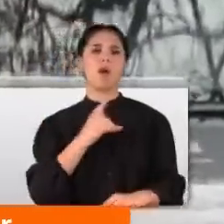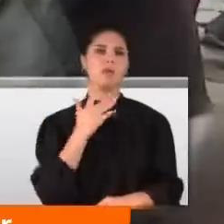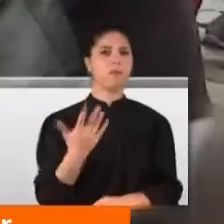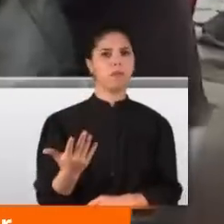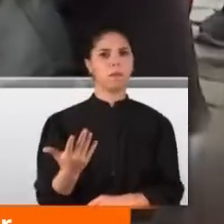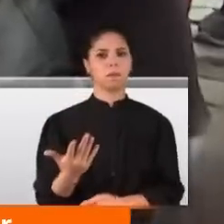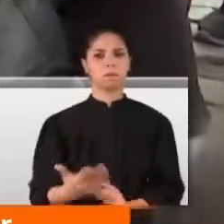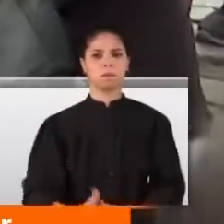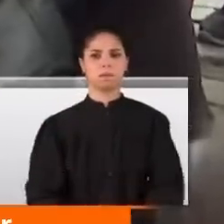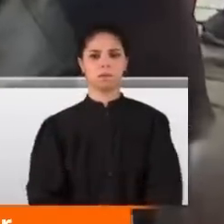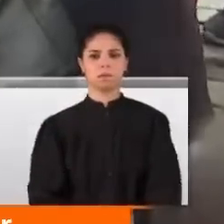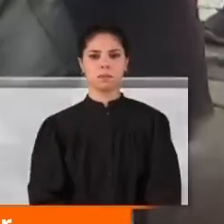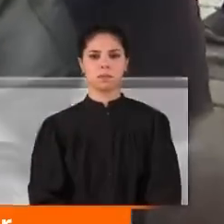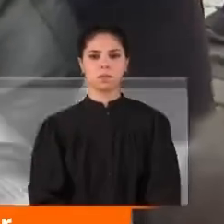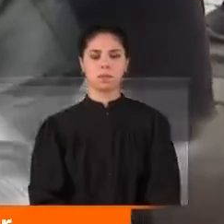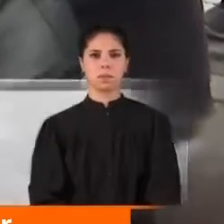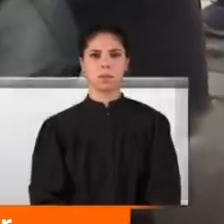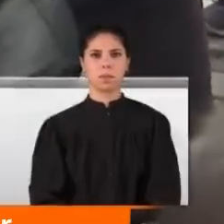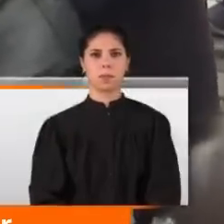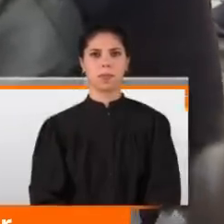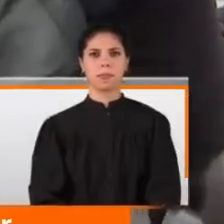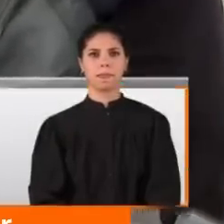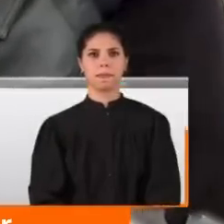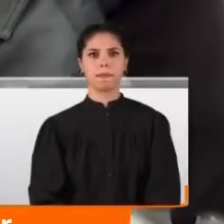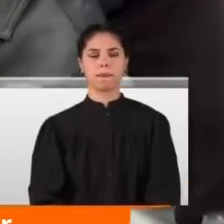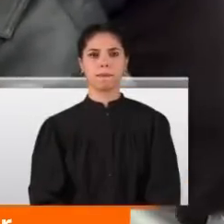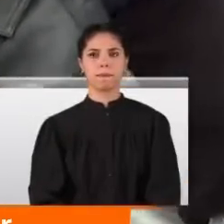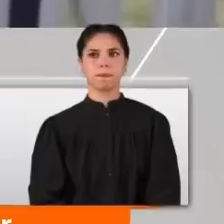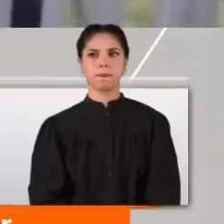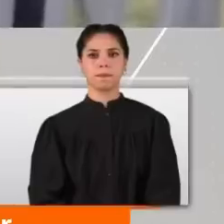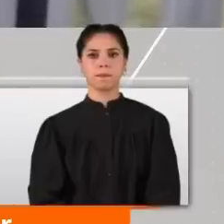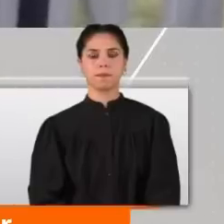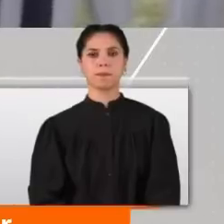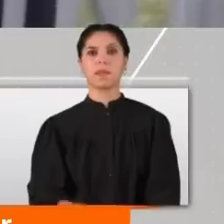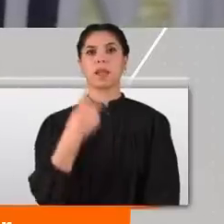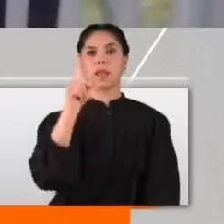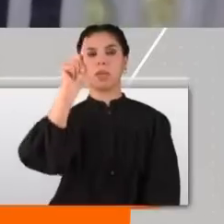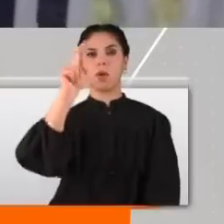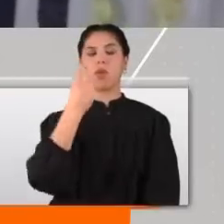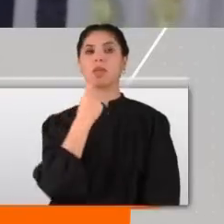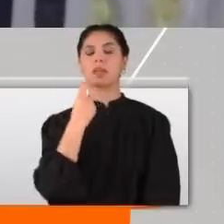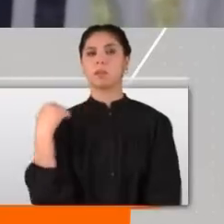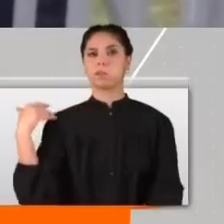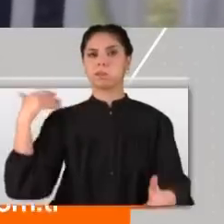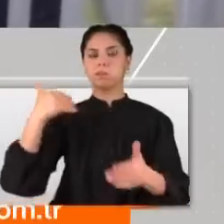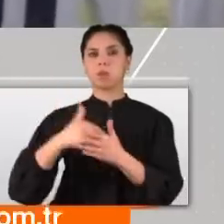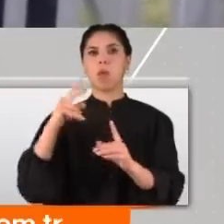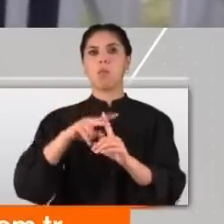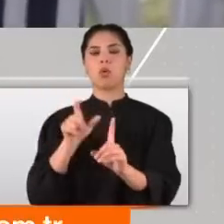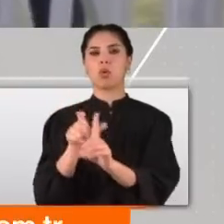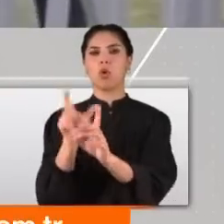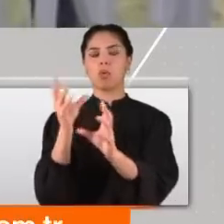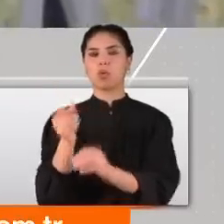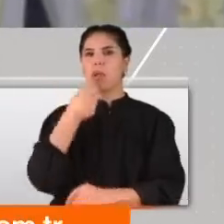yaptı. İslam ümmeti kabul etmez illeti. 2019 yılından bu yana polis korumasında